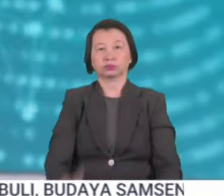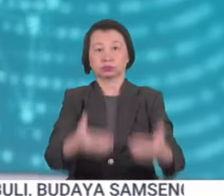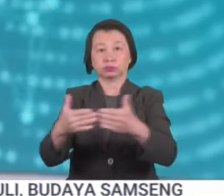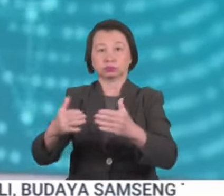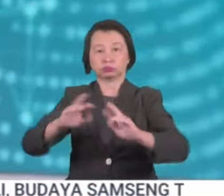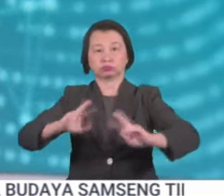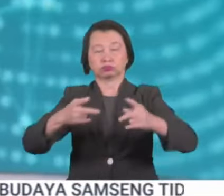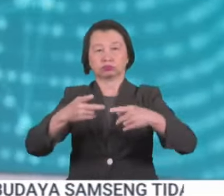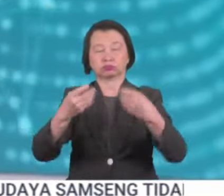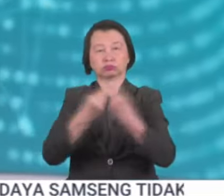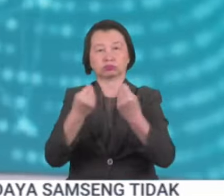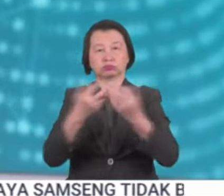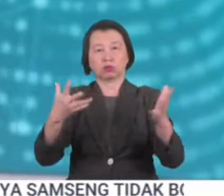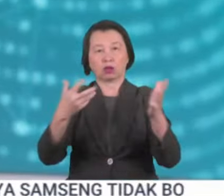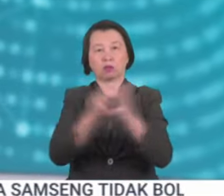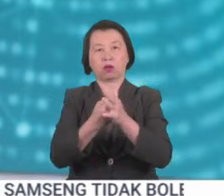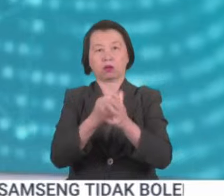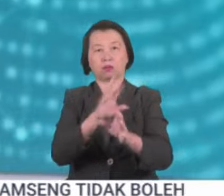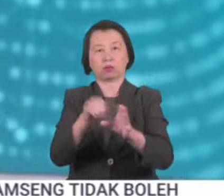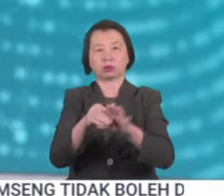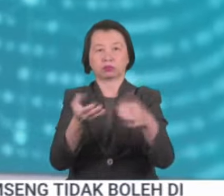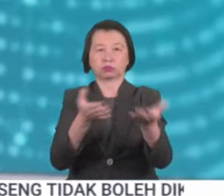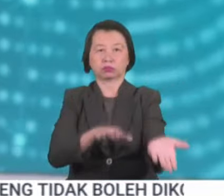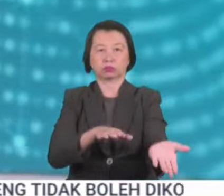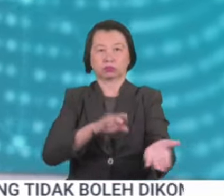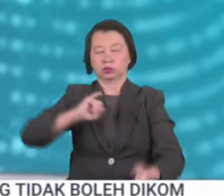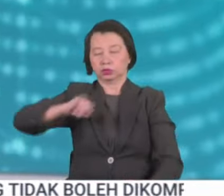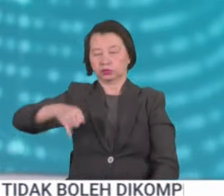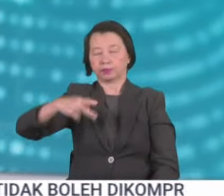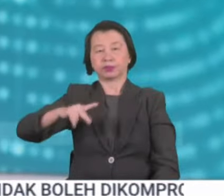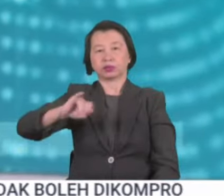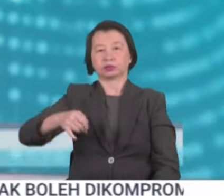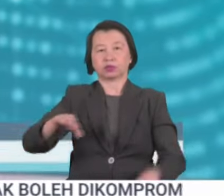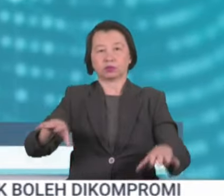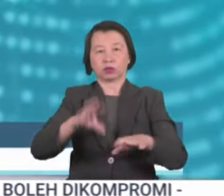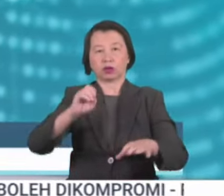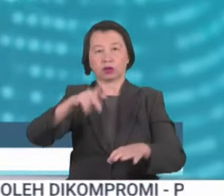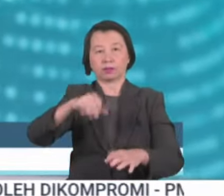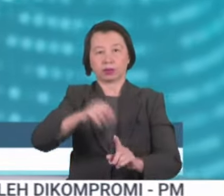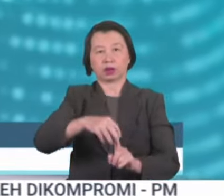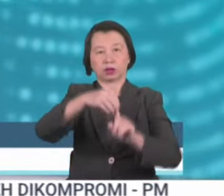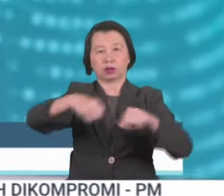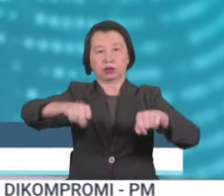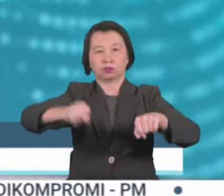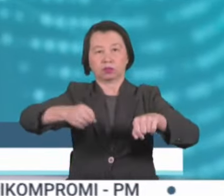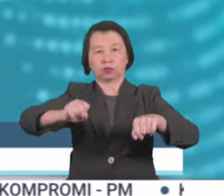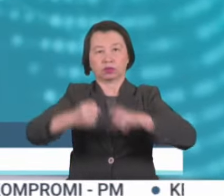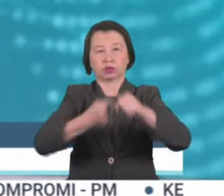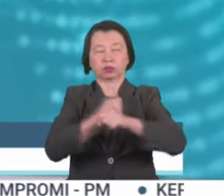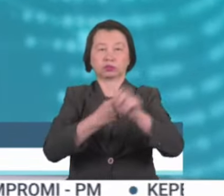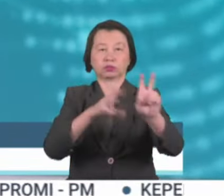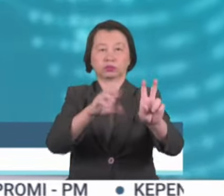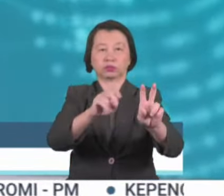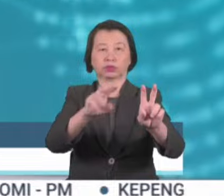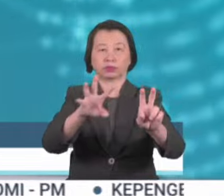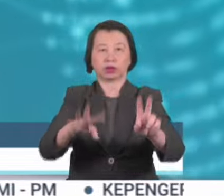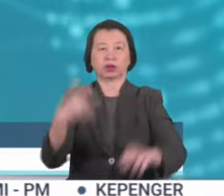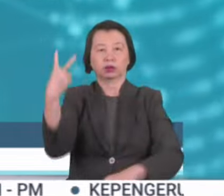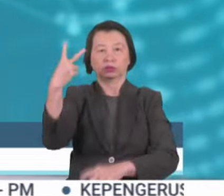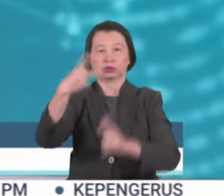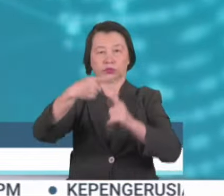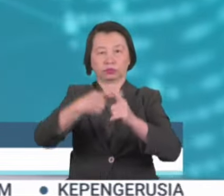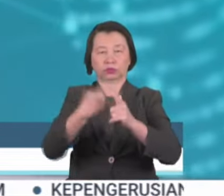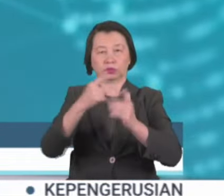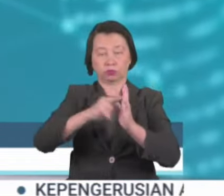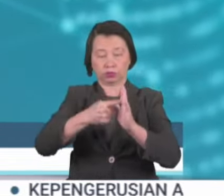Susulan peningkatan kadar kemalangan membabitkan kematian, JPJ laksana operasi khas motosikal tahun 2024 selama